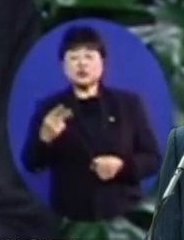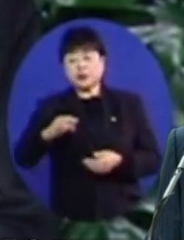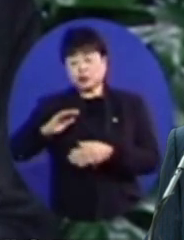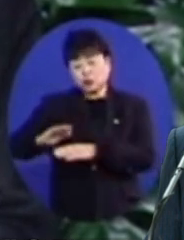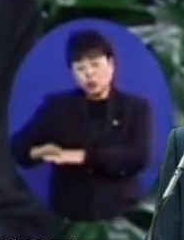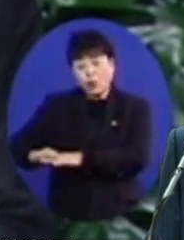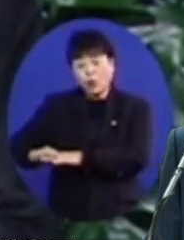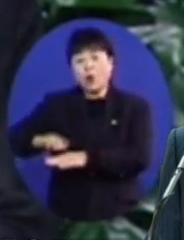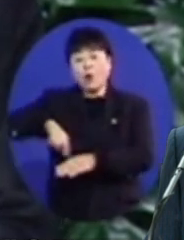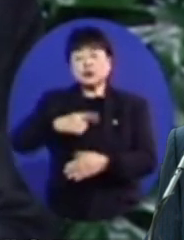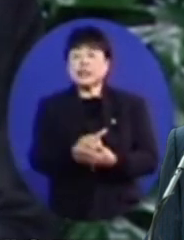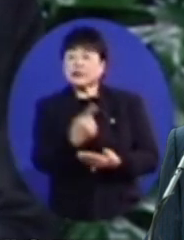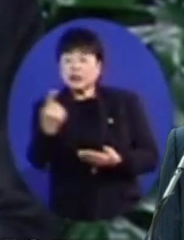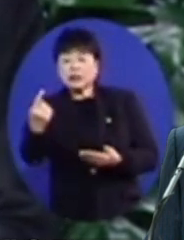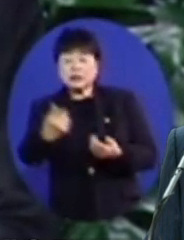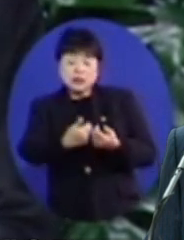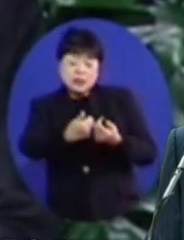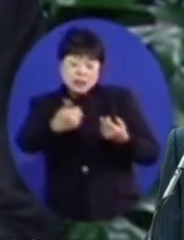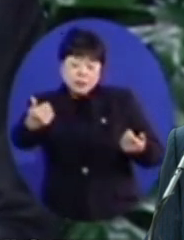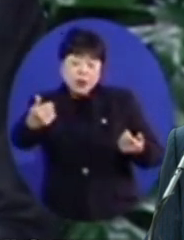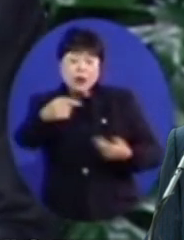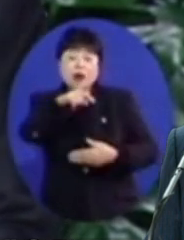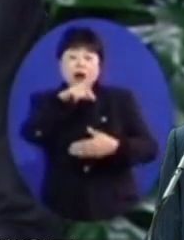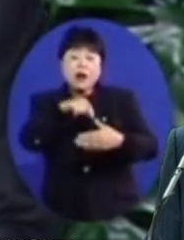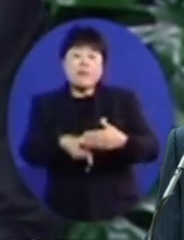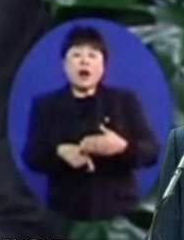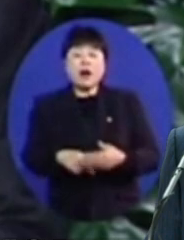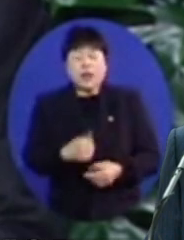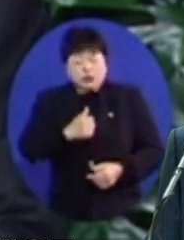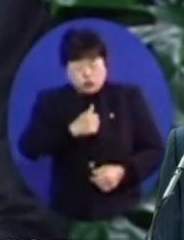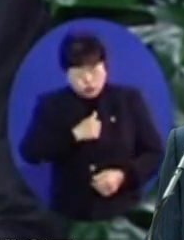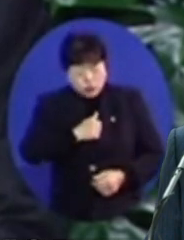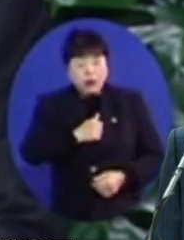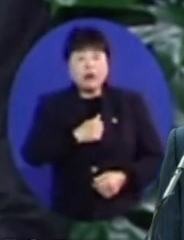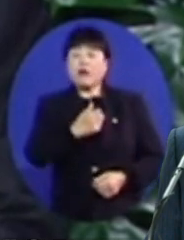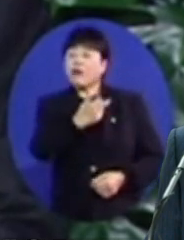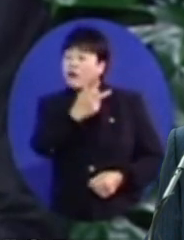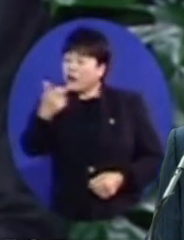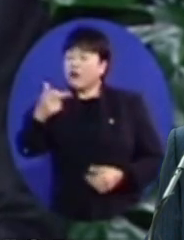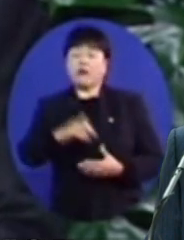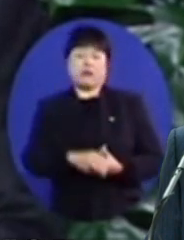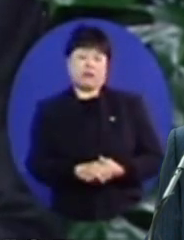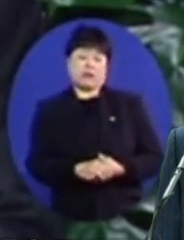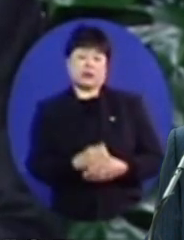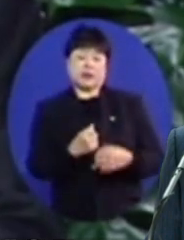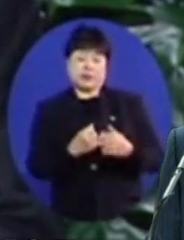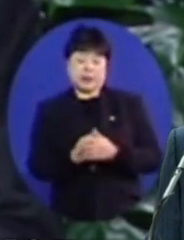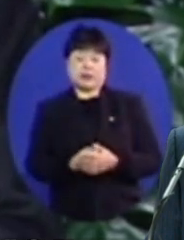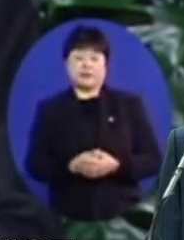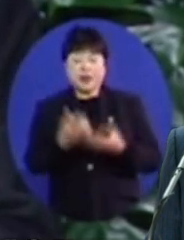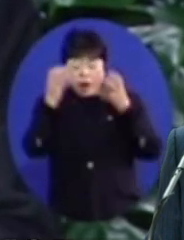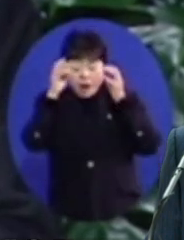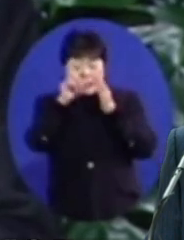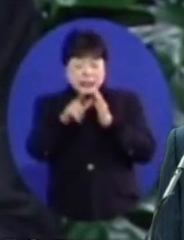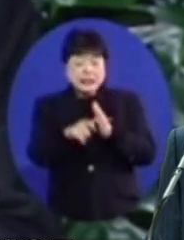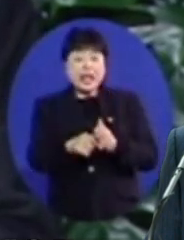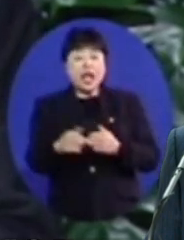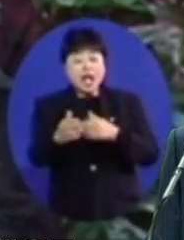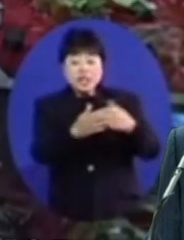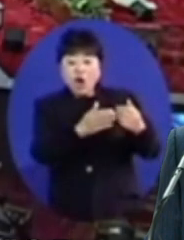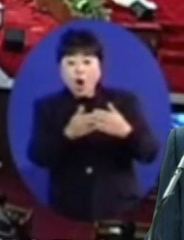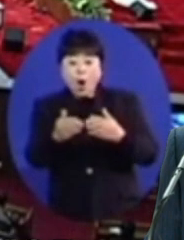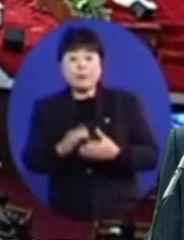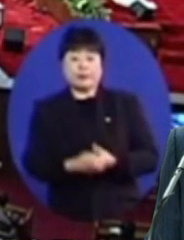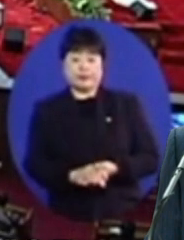두고 내 혼자 떠나온다는 것이 마음에 좀 굉장한 충격이었습니다 그래서 어린 시절에 이러한 경험은